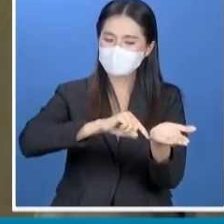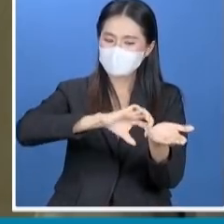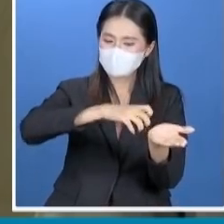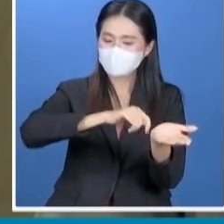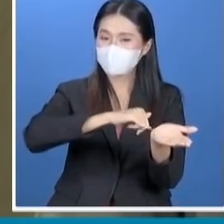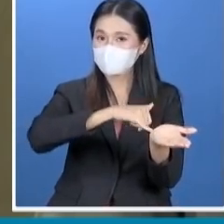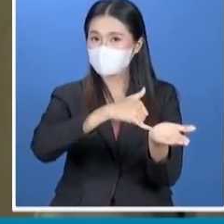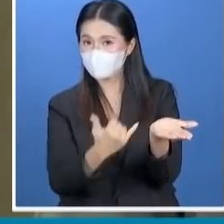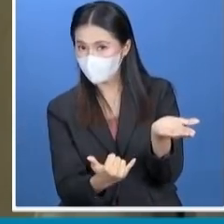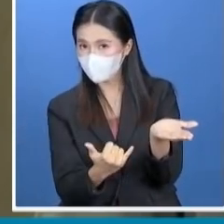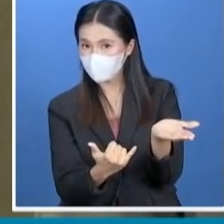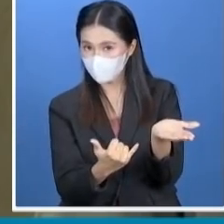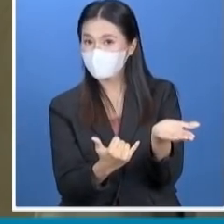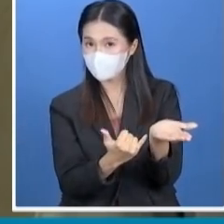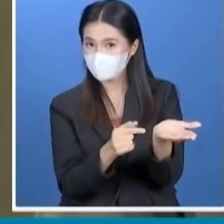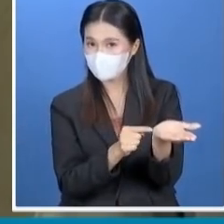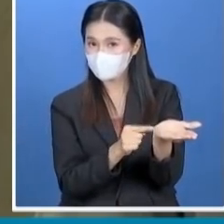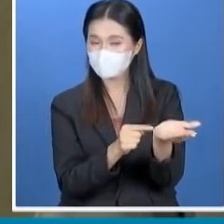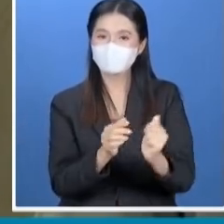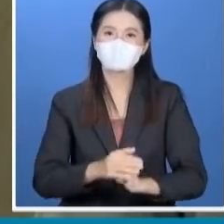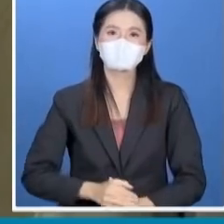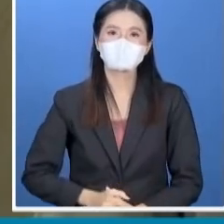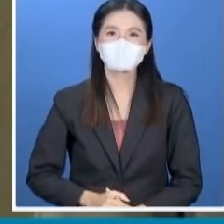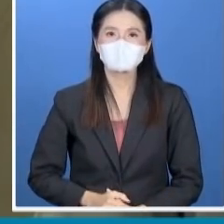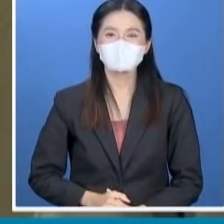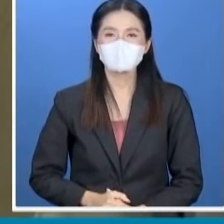าตกนะครับเพราะฉะนั้น